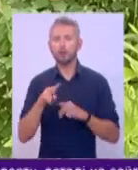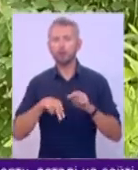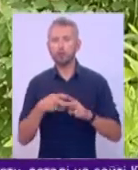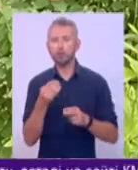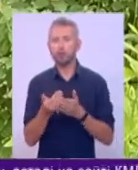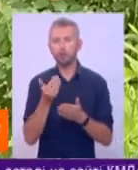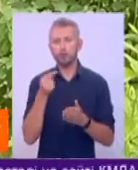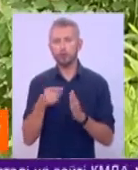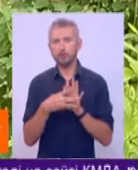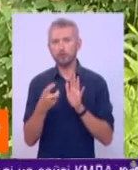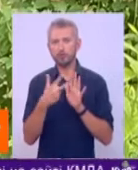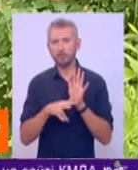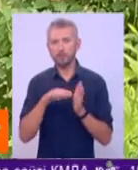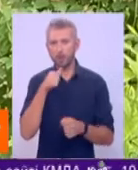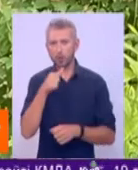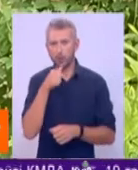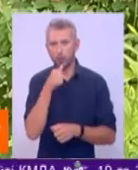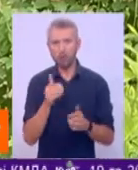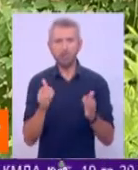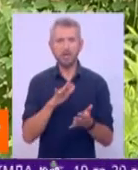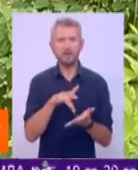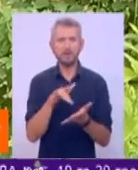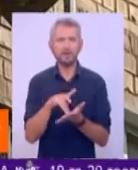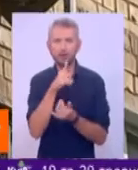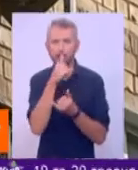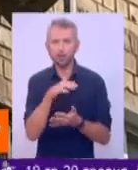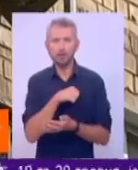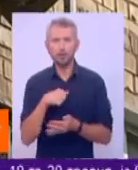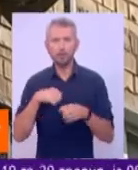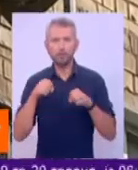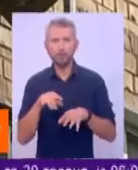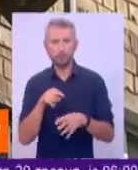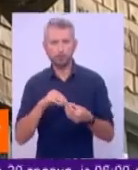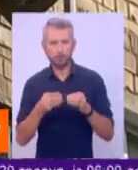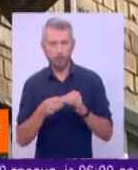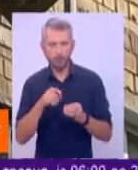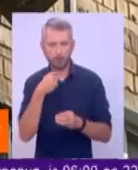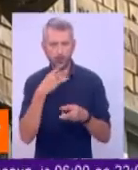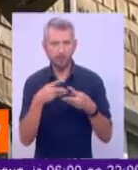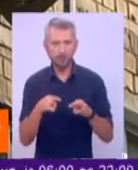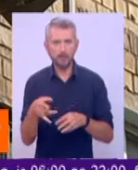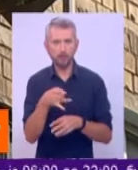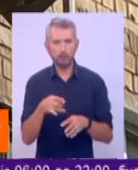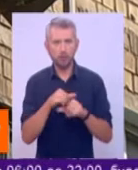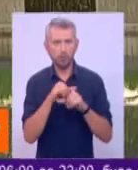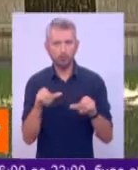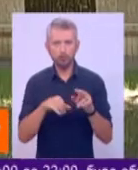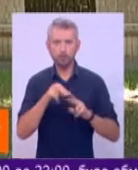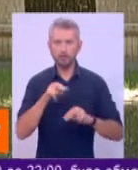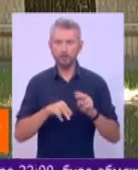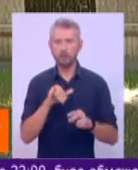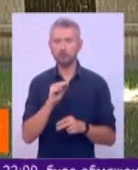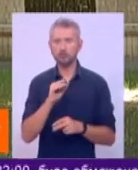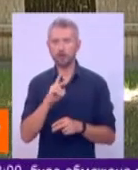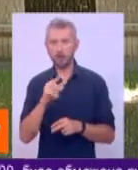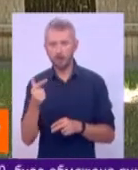до 1985 року. Малі міста не можуть самостійно вирішити цю проблему, каже міністр регіонального розвитку, будівництва